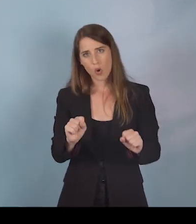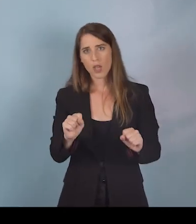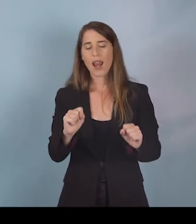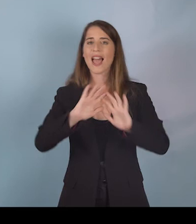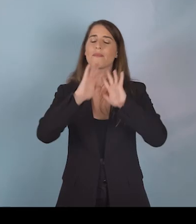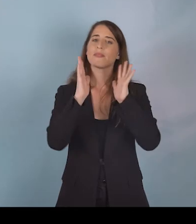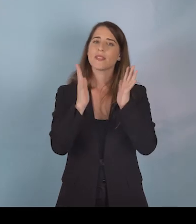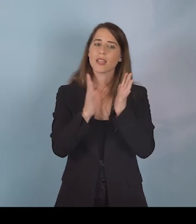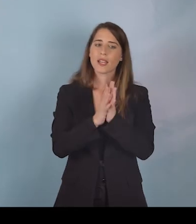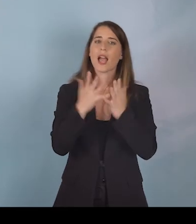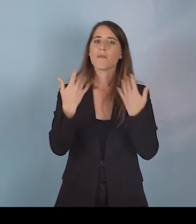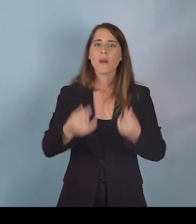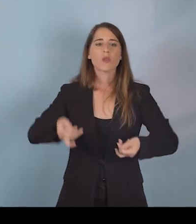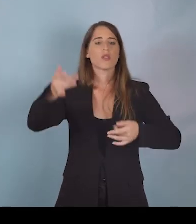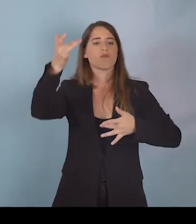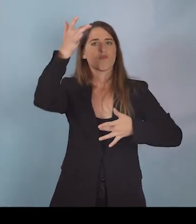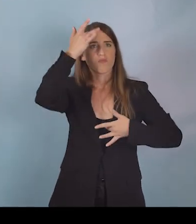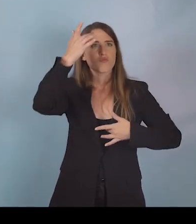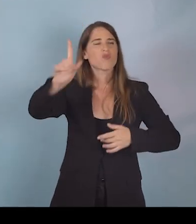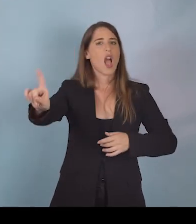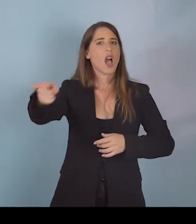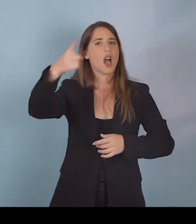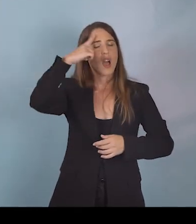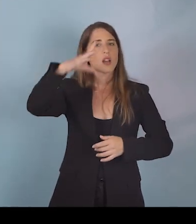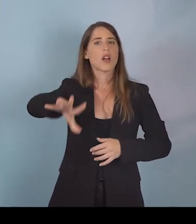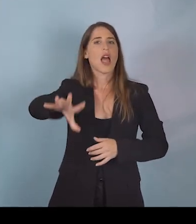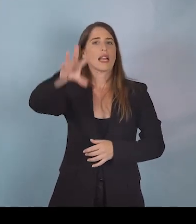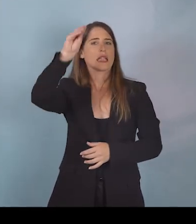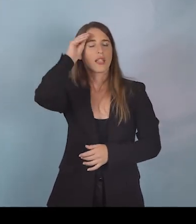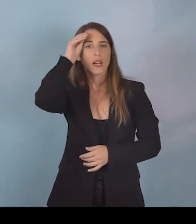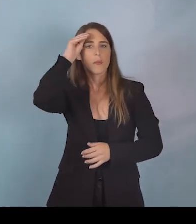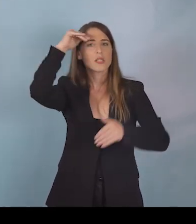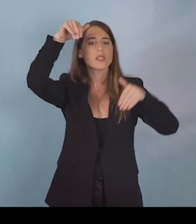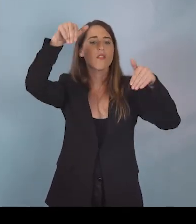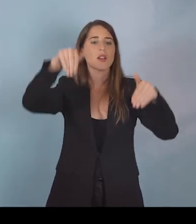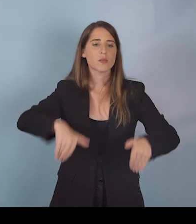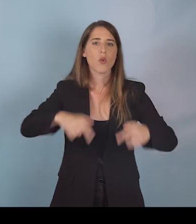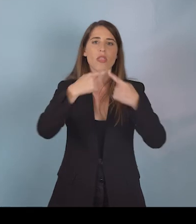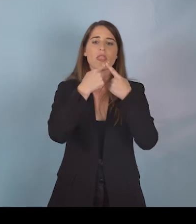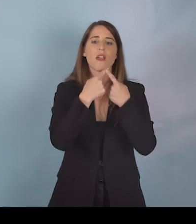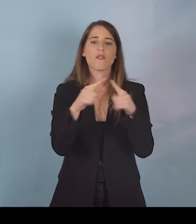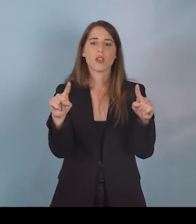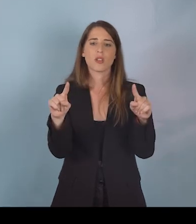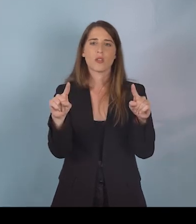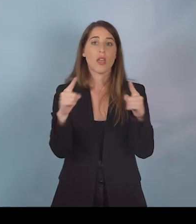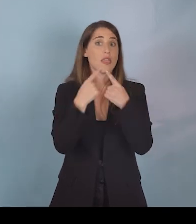κάτω, όχι σε όλες τις περιοχές της χώρας, να το πούμε και αυτό, έχουν ήδη διαμορφωμένες αντιλήψεις